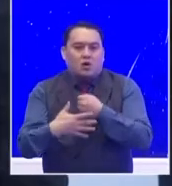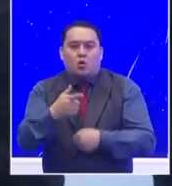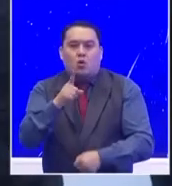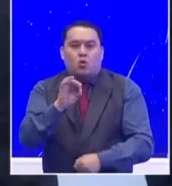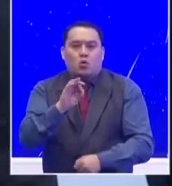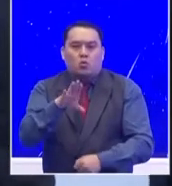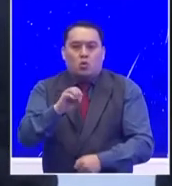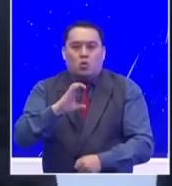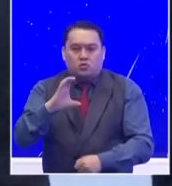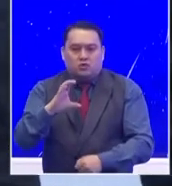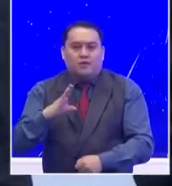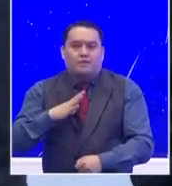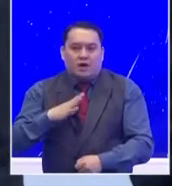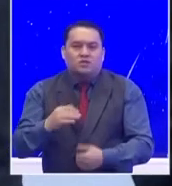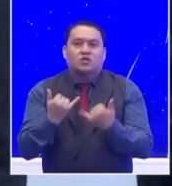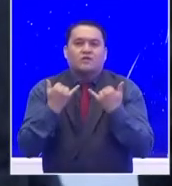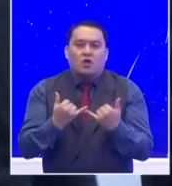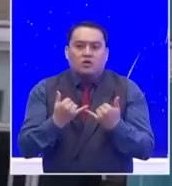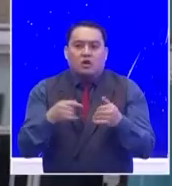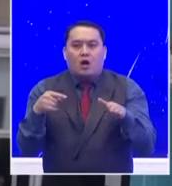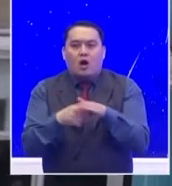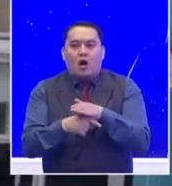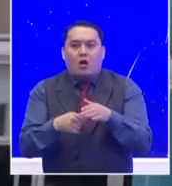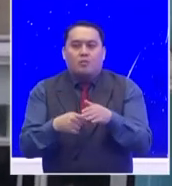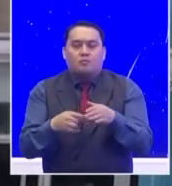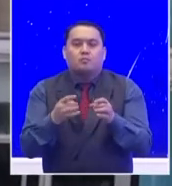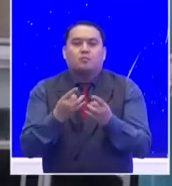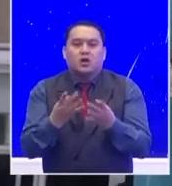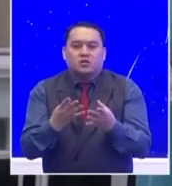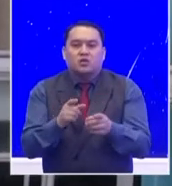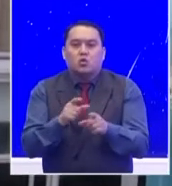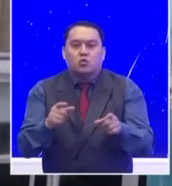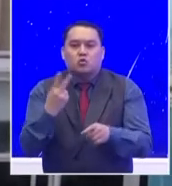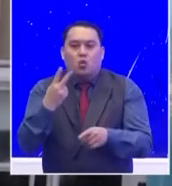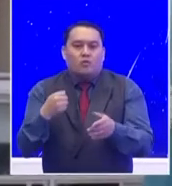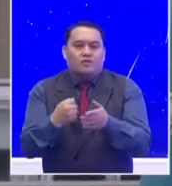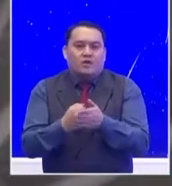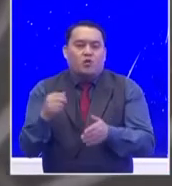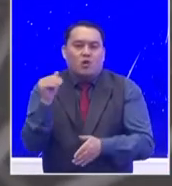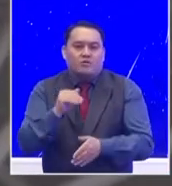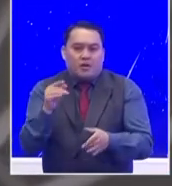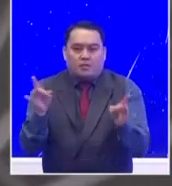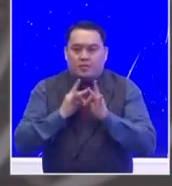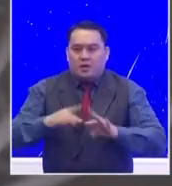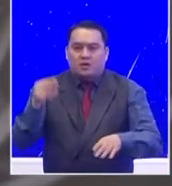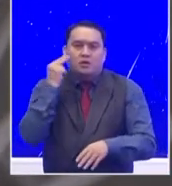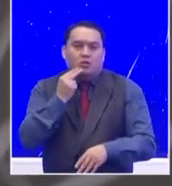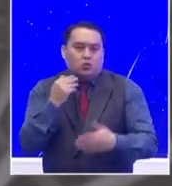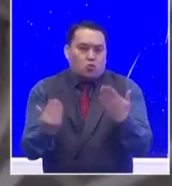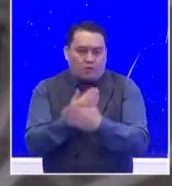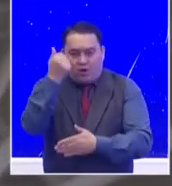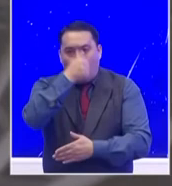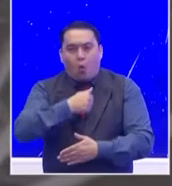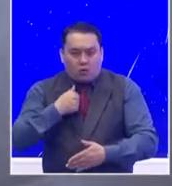приграничного сотрудничества «Харгос». На данный момент вход на объект обычным гражданам был закрыт до 2 февраля в связи с празднованием китайского Нового